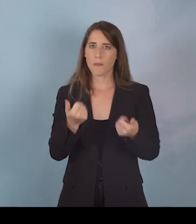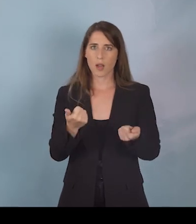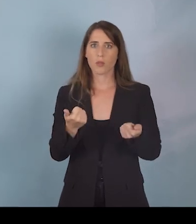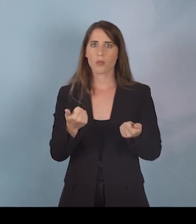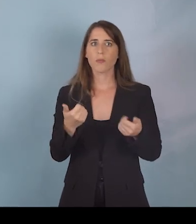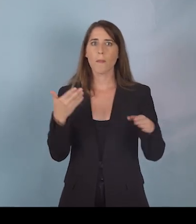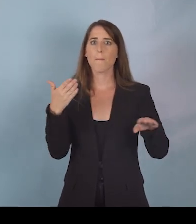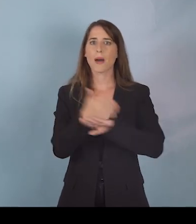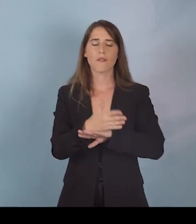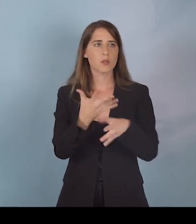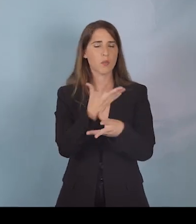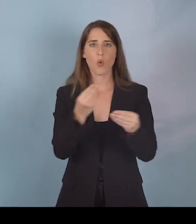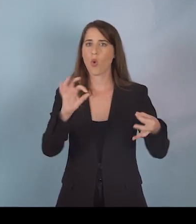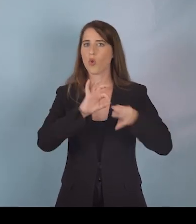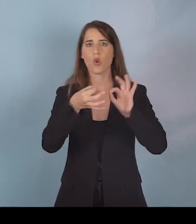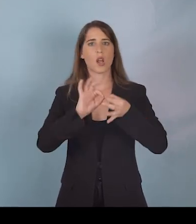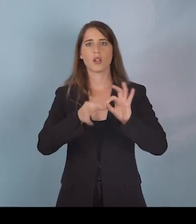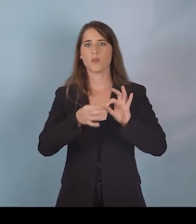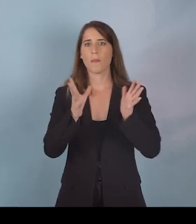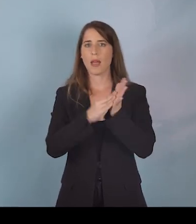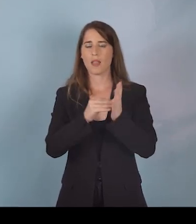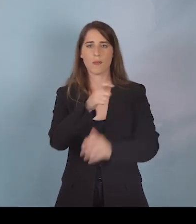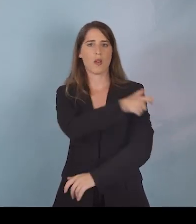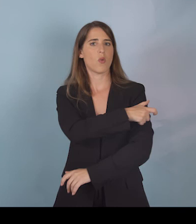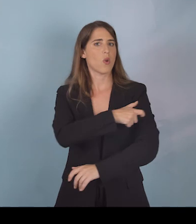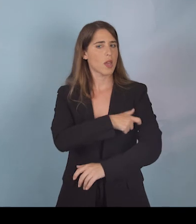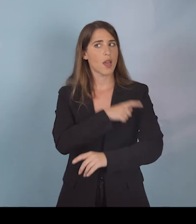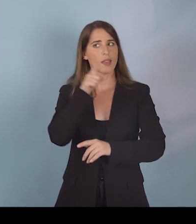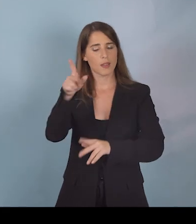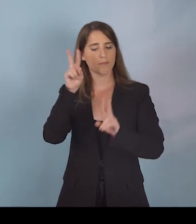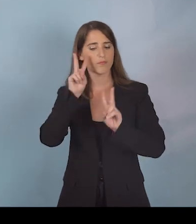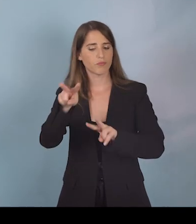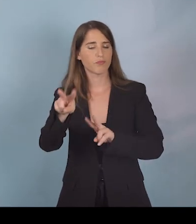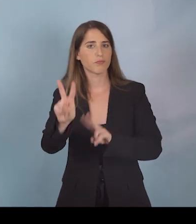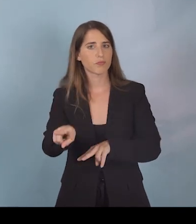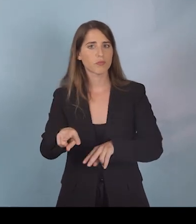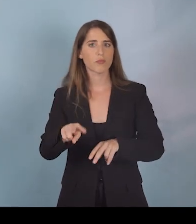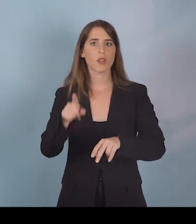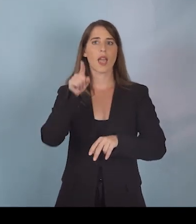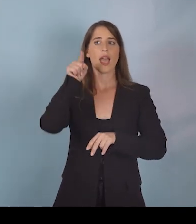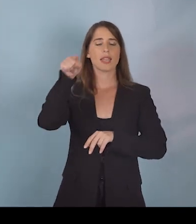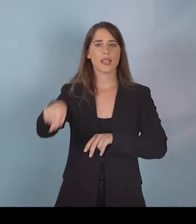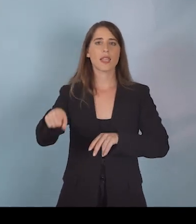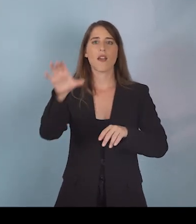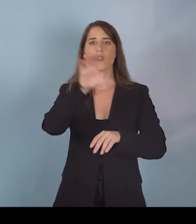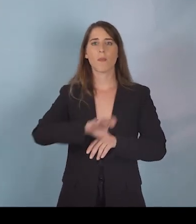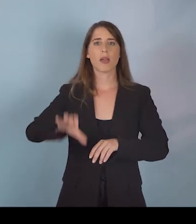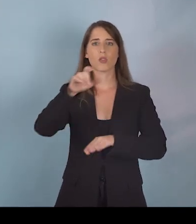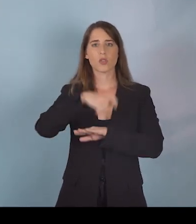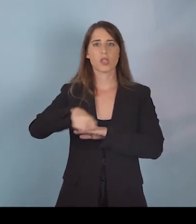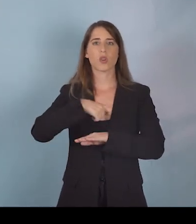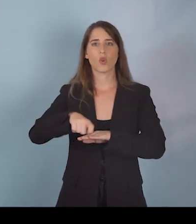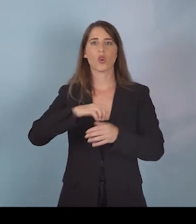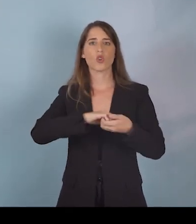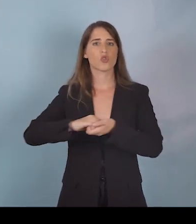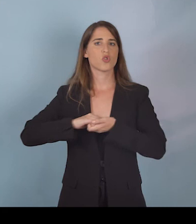παρέμβαση. Υπάρχουν οι παρεμβάσεις πολλών οργανισμών πάνω στο άσυλο. Δηλαδή, ο Οργανισμός Ηνωμένων Εθνών είναι εκεί. Είναι εκεί επίσης το Ευρωπαϊκός Δικηγορικός